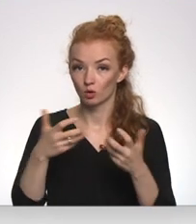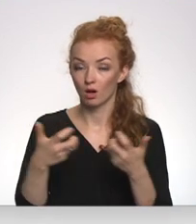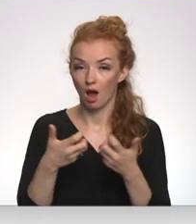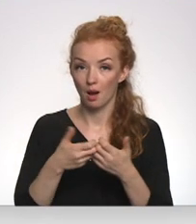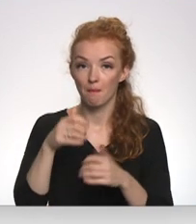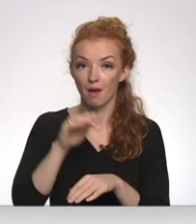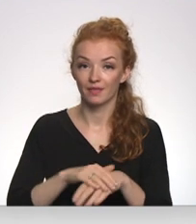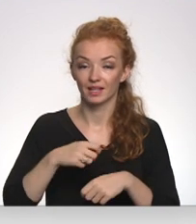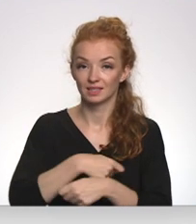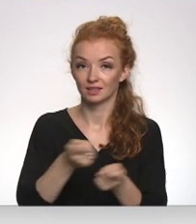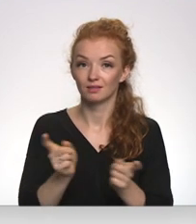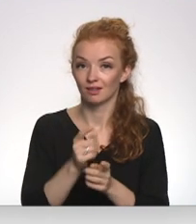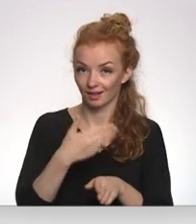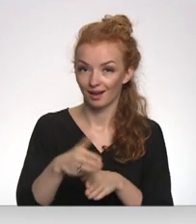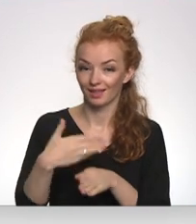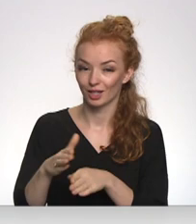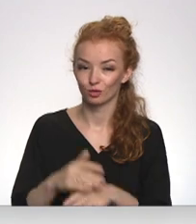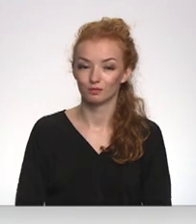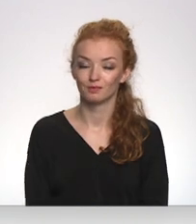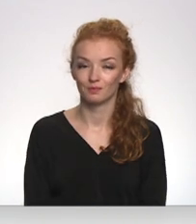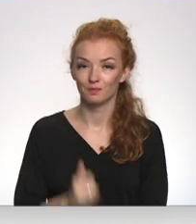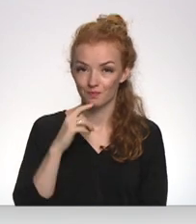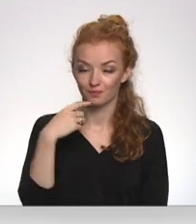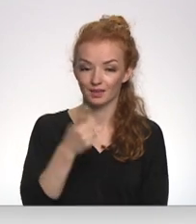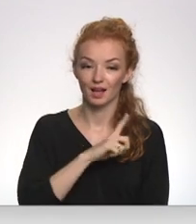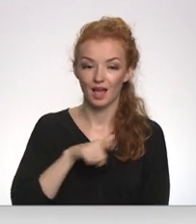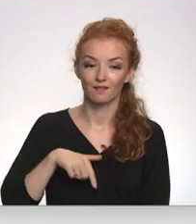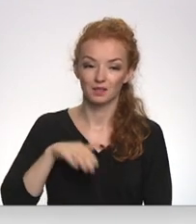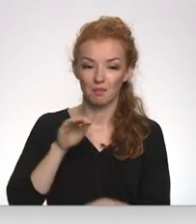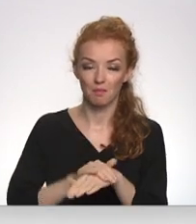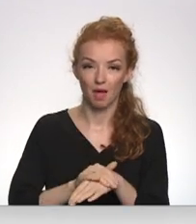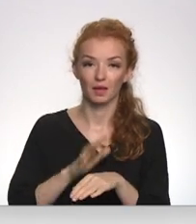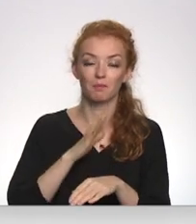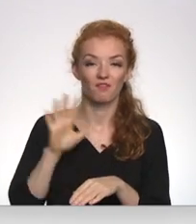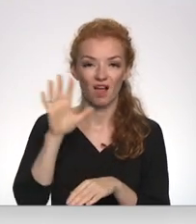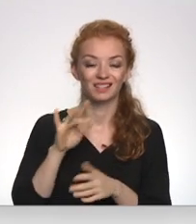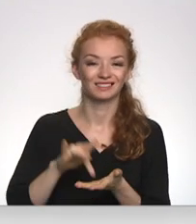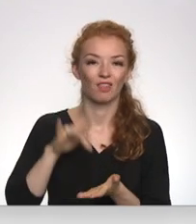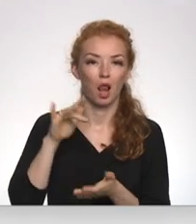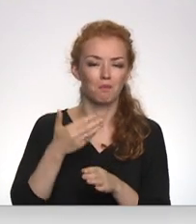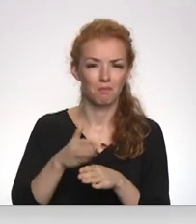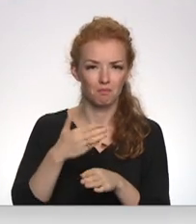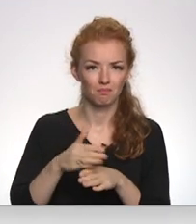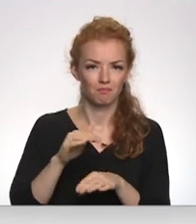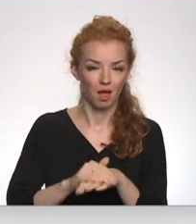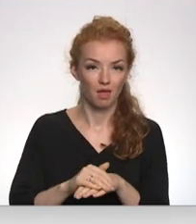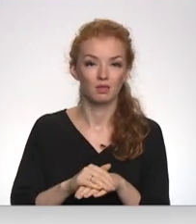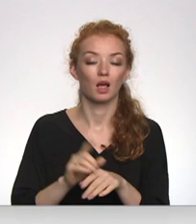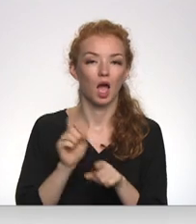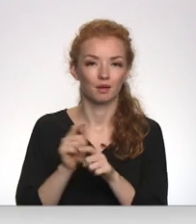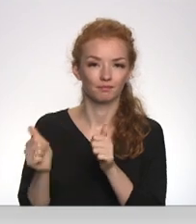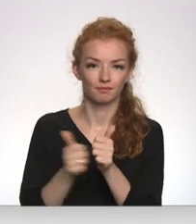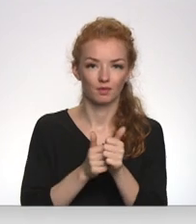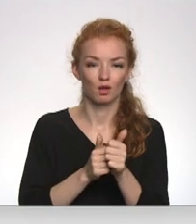banka izsniedza arī kredītus. Lai arī Latvijas banka bija centrālā valsts banka, ar to funkciju uzraudzīt